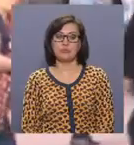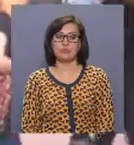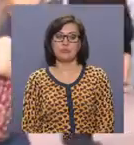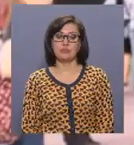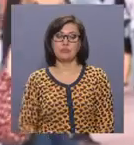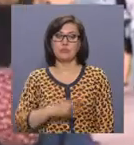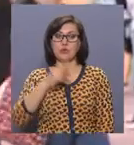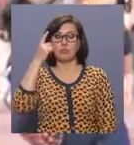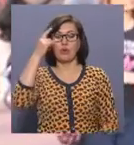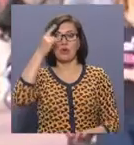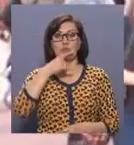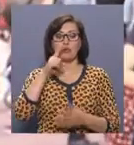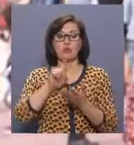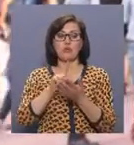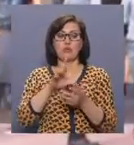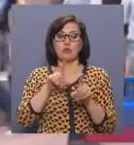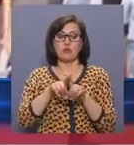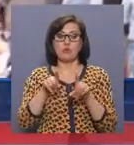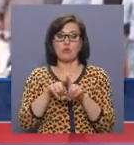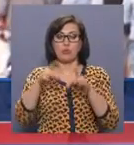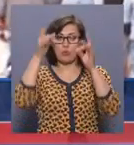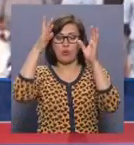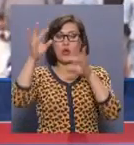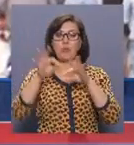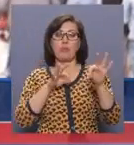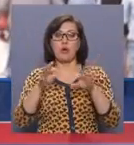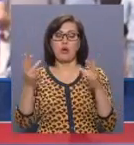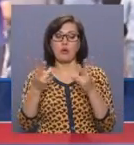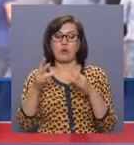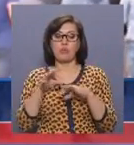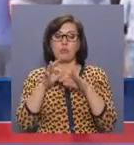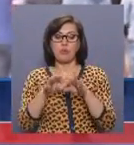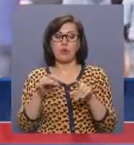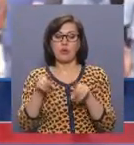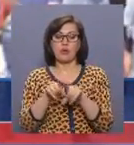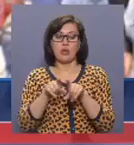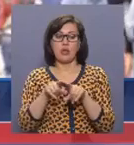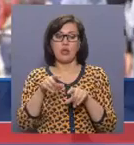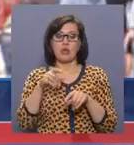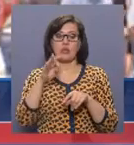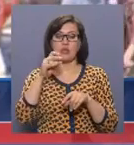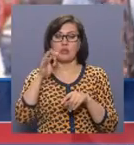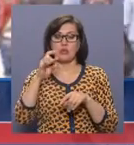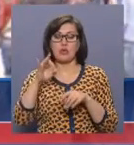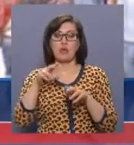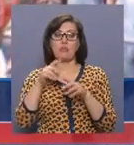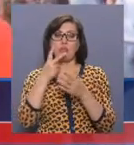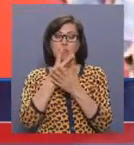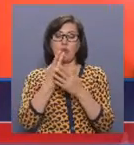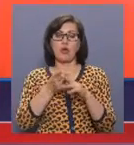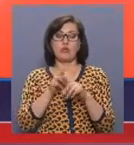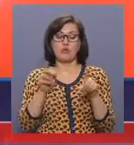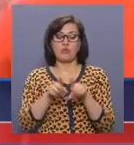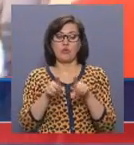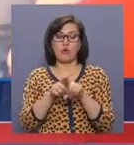Я думаю, что Казахстан должен генерить какие-то культурные проекты. Вот Spirit of Tengri мы позиционируем именно так. Именно с этой точки